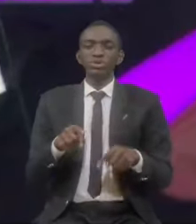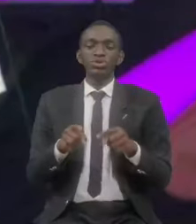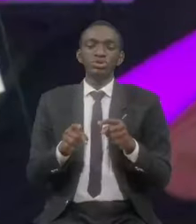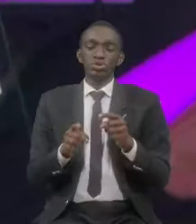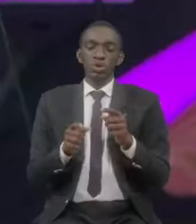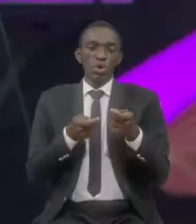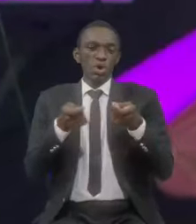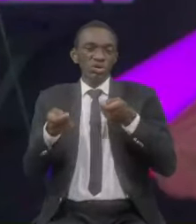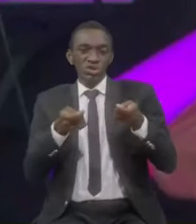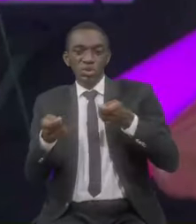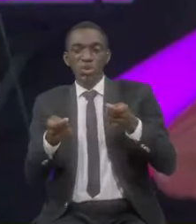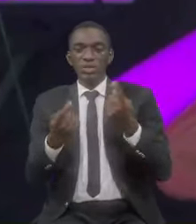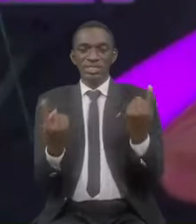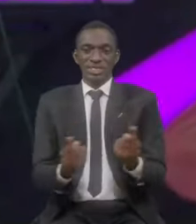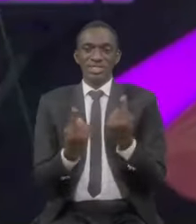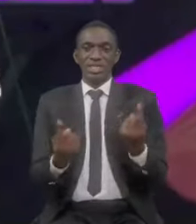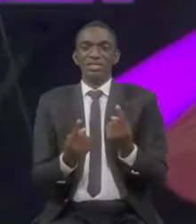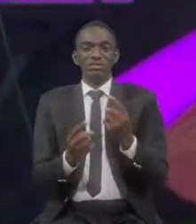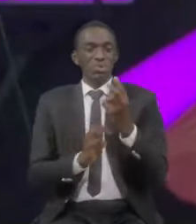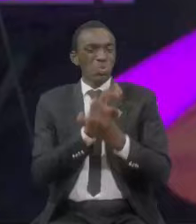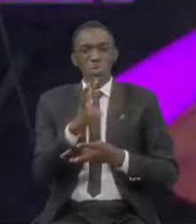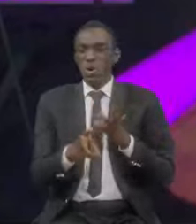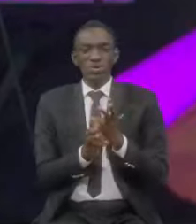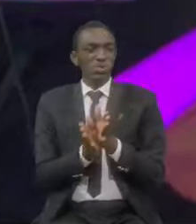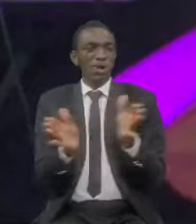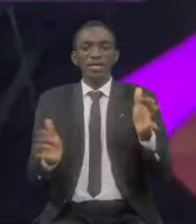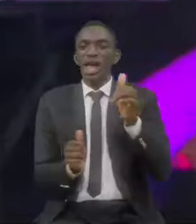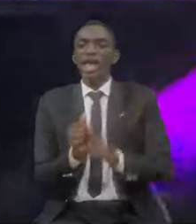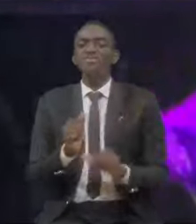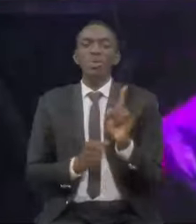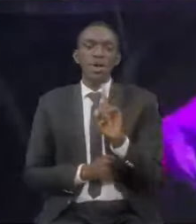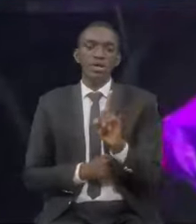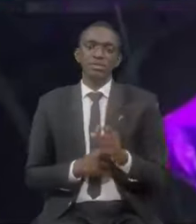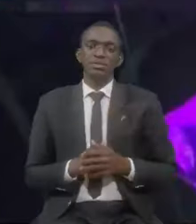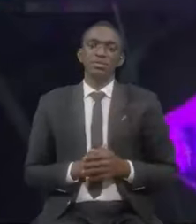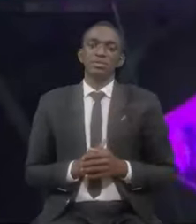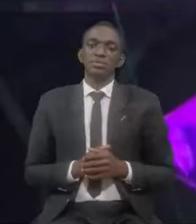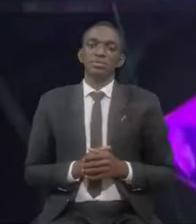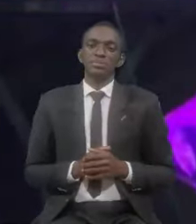Ils ne pouvaient pas contrôler l'universalité du péché.